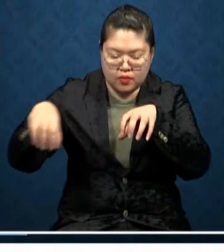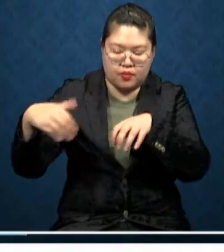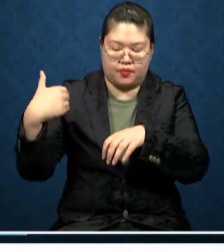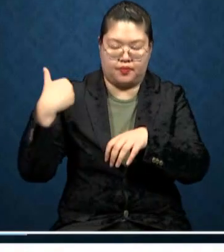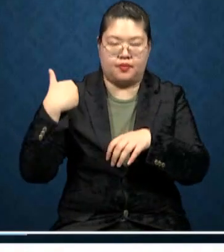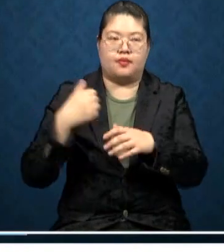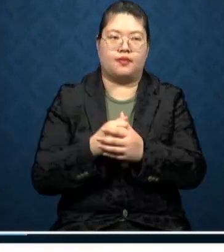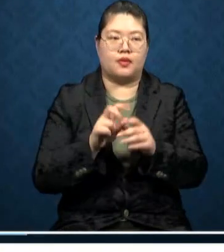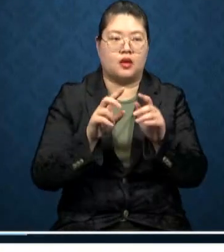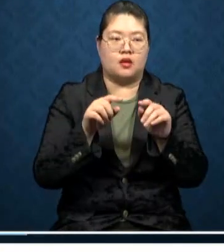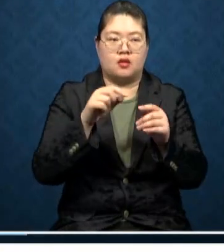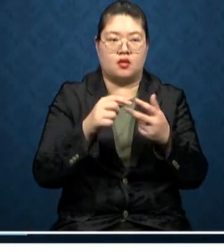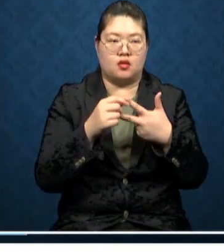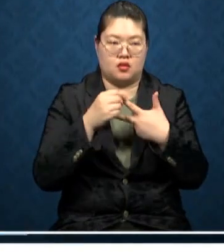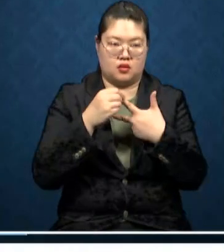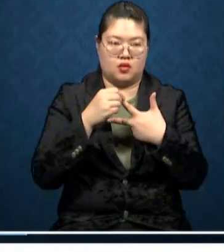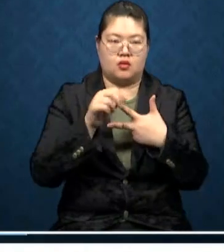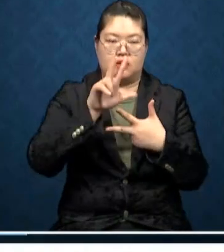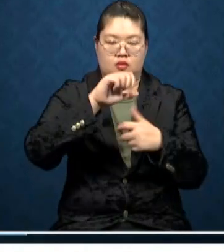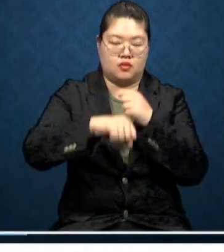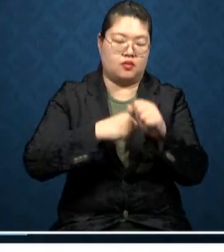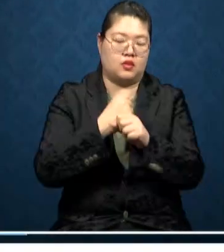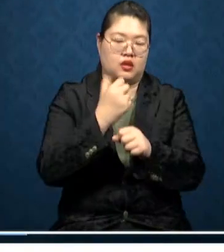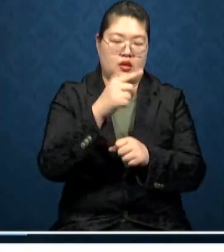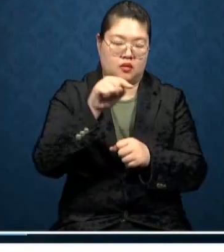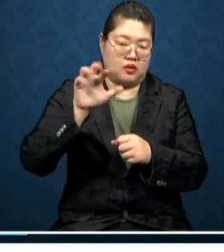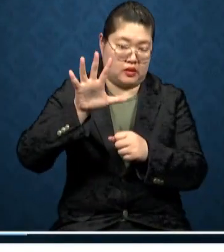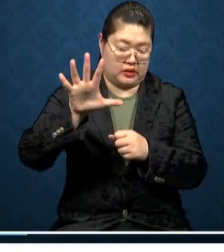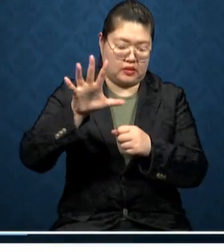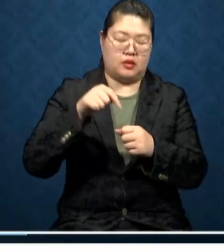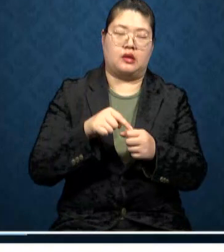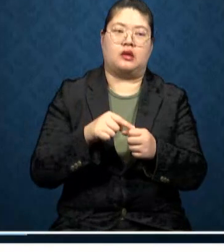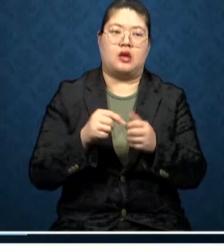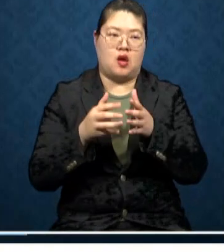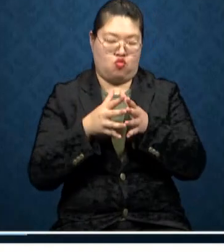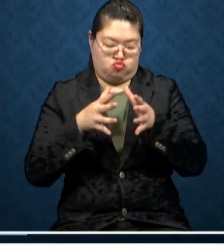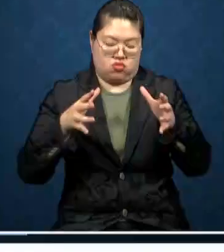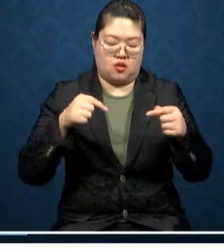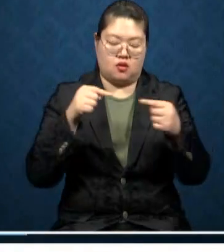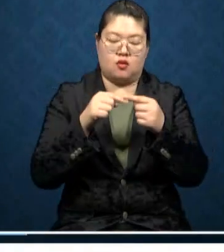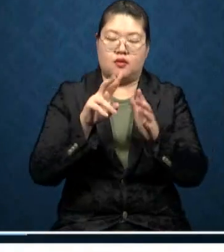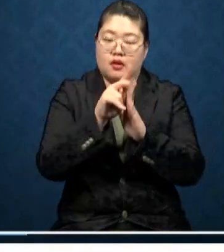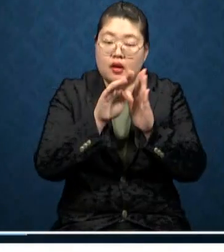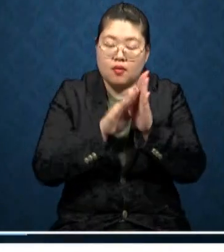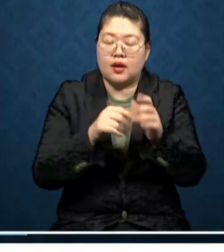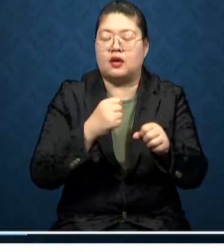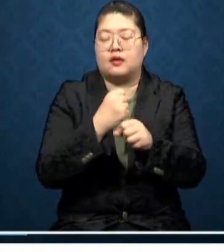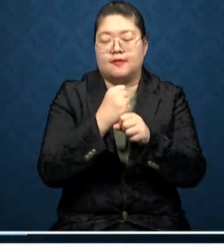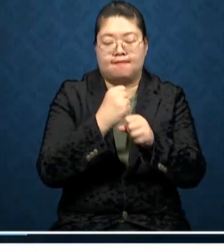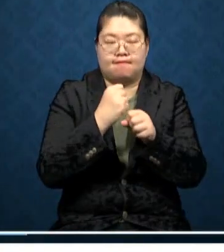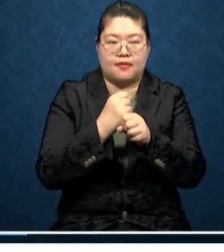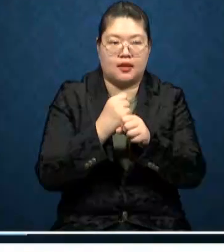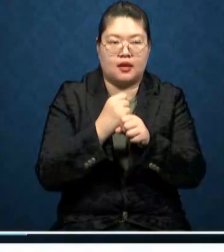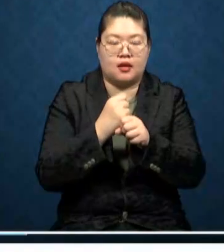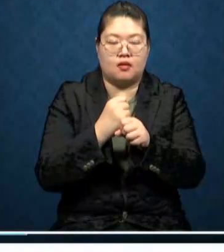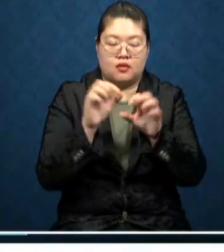ระยะที่ 2ในห่วง 3-5ปีเป็นระยะที่จะขยายความชัดเจนในระดับนโยบายรวมทั้งขยายสู่พื้นที่โดย